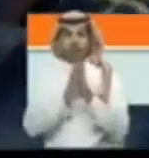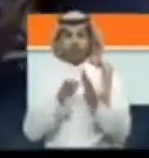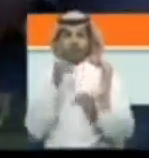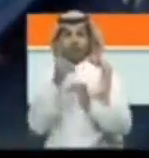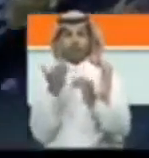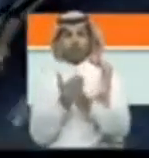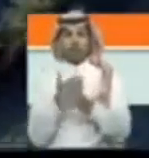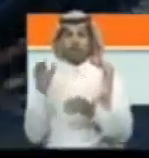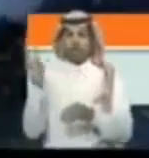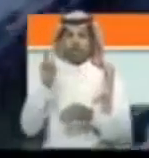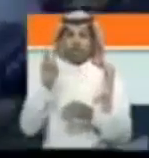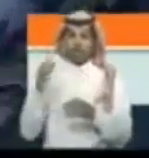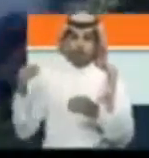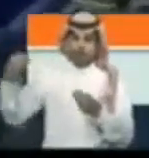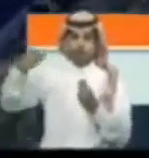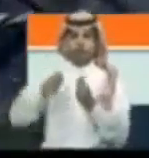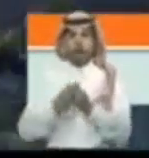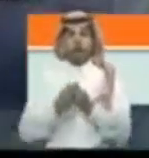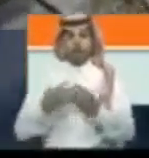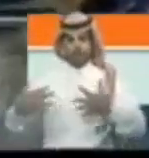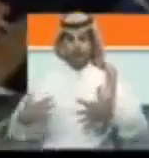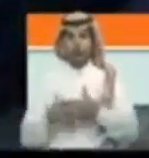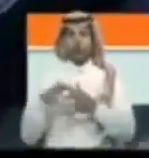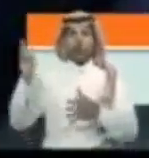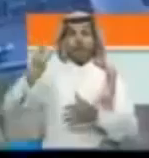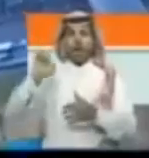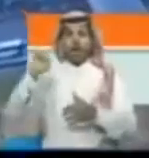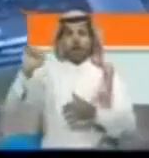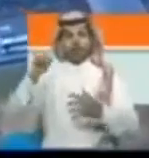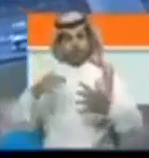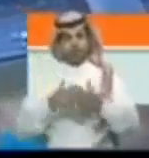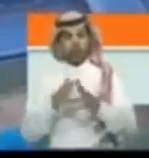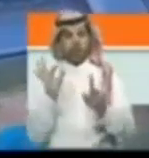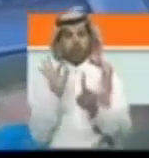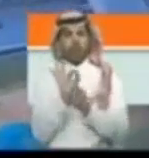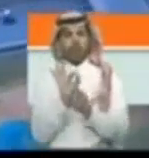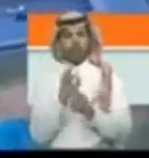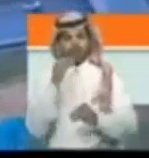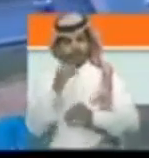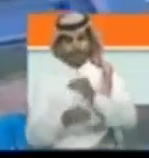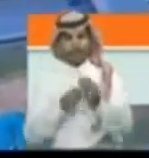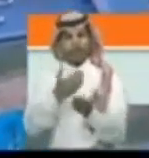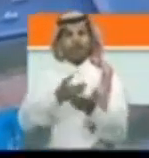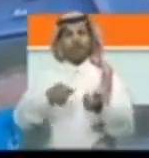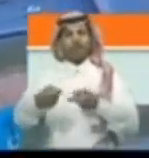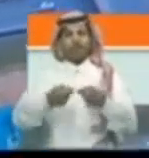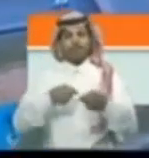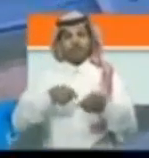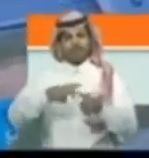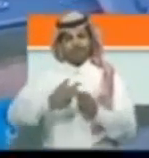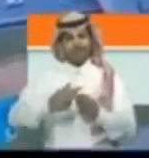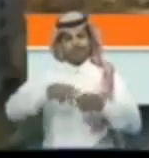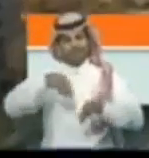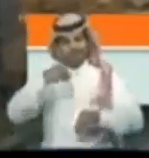مشاركة القطاع الخاص في الناتج المحلي تدريجيا على ضوء الإصلاحات الاقتصادية